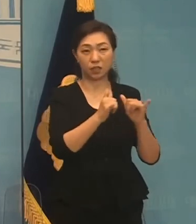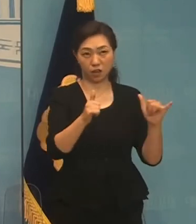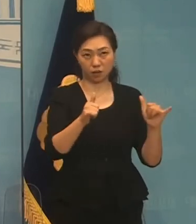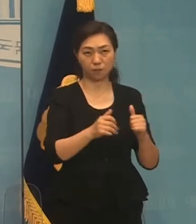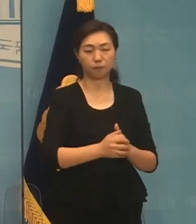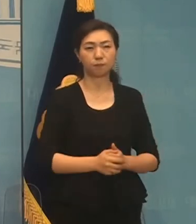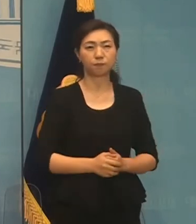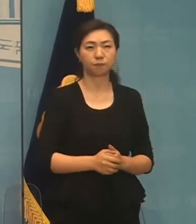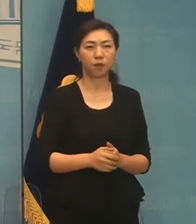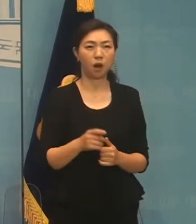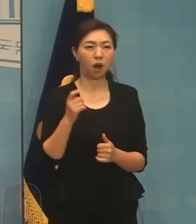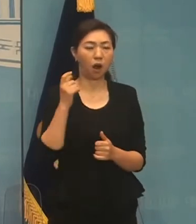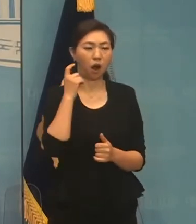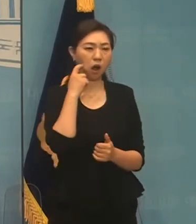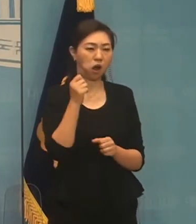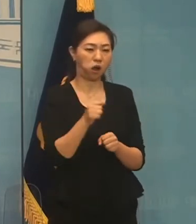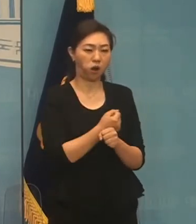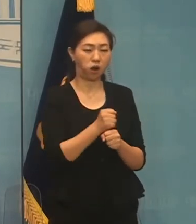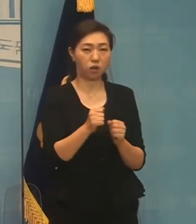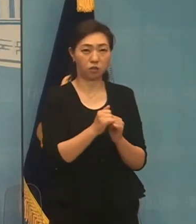어린이